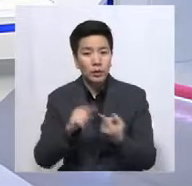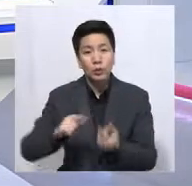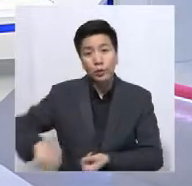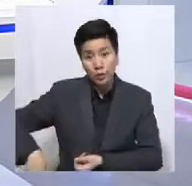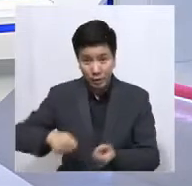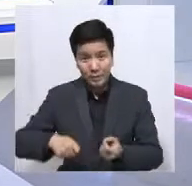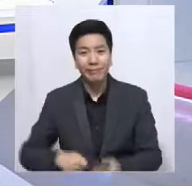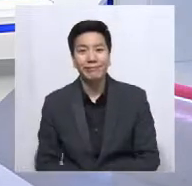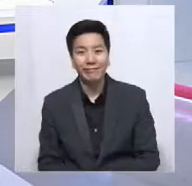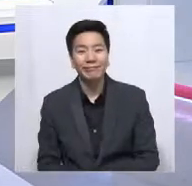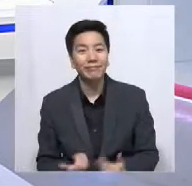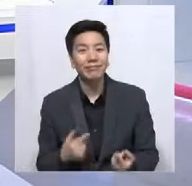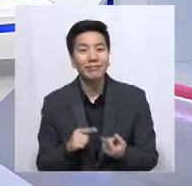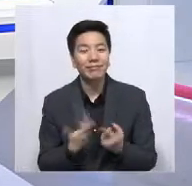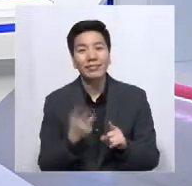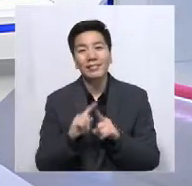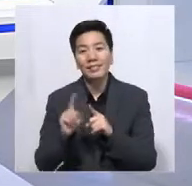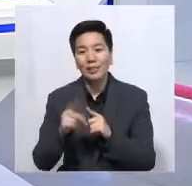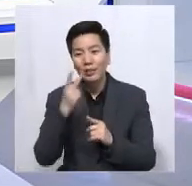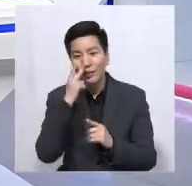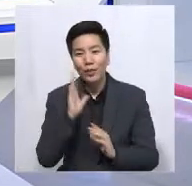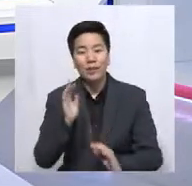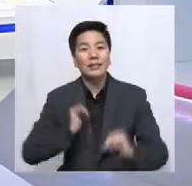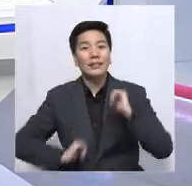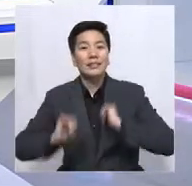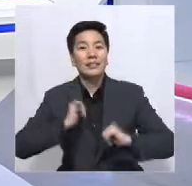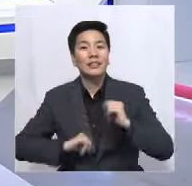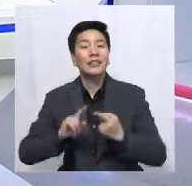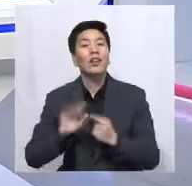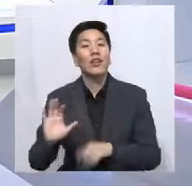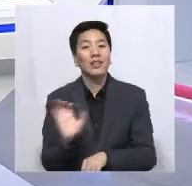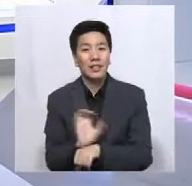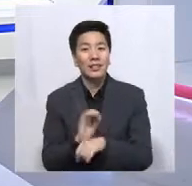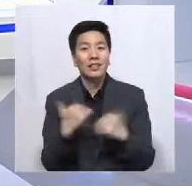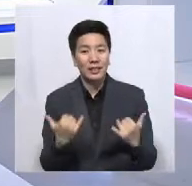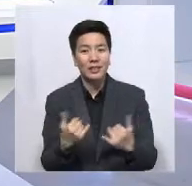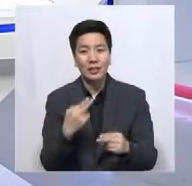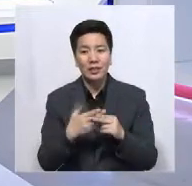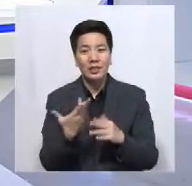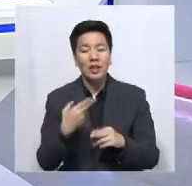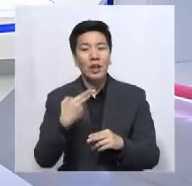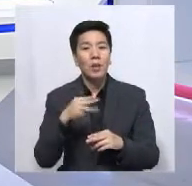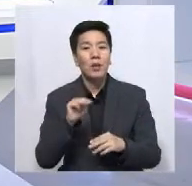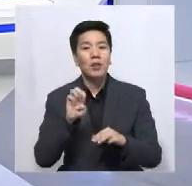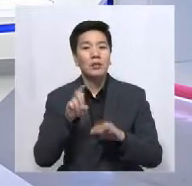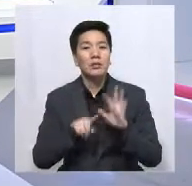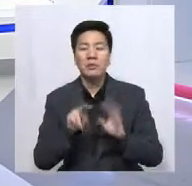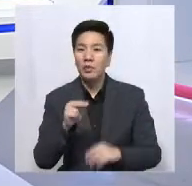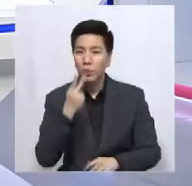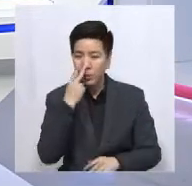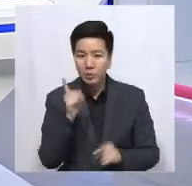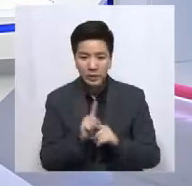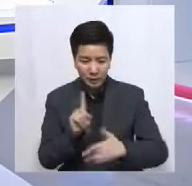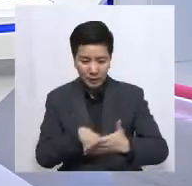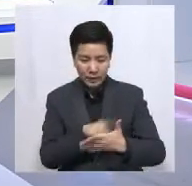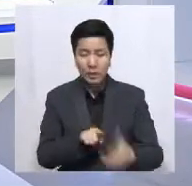เทศกาลสงกรานต ์ แล้วก็บรรยากาศสอดแทรกด้วยนักแสดงของละครบุพเพสันนิวาสนะครับพ ี่ หมื่นเนี่ย ร้ายจริงๆนะ พอพูดถึ